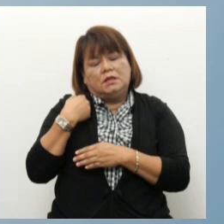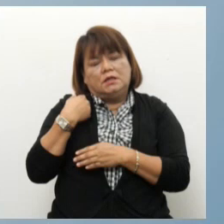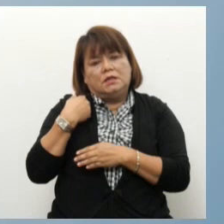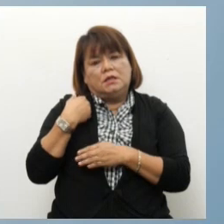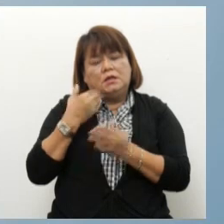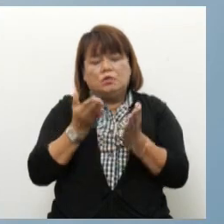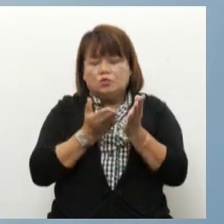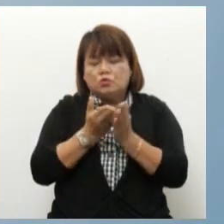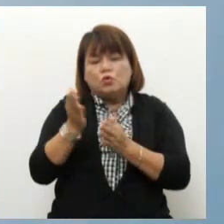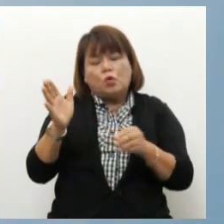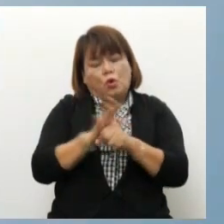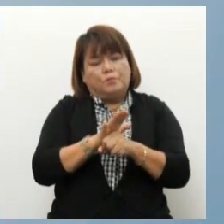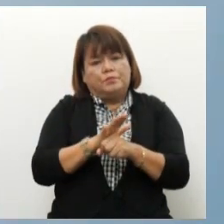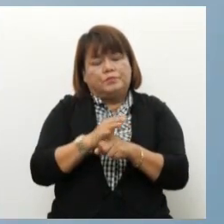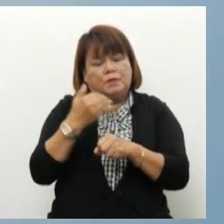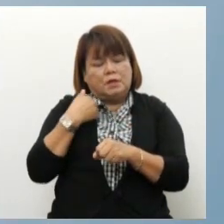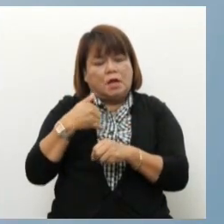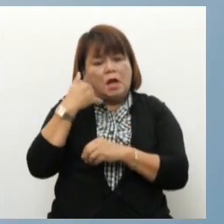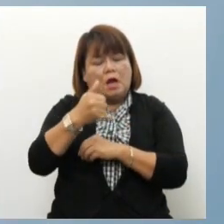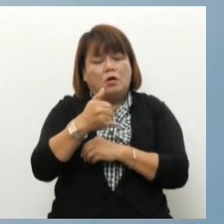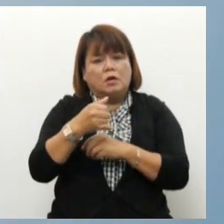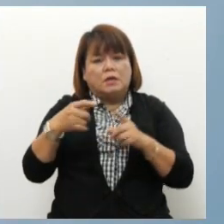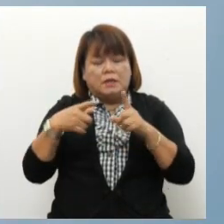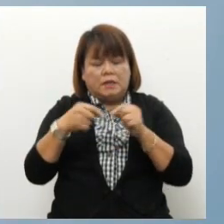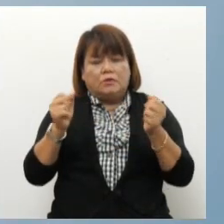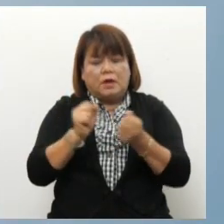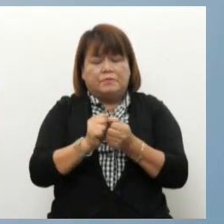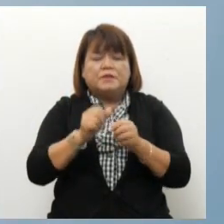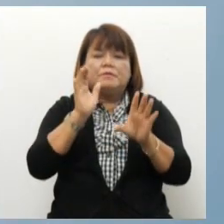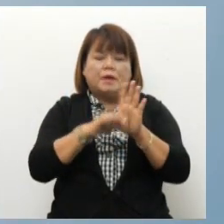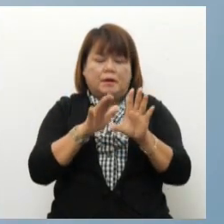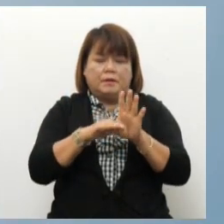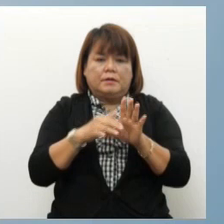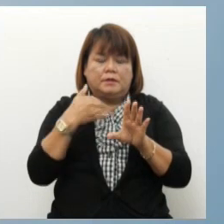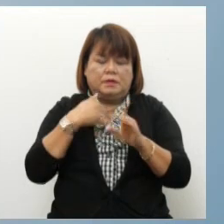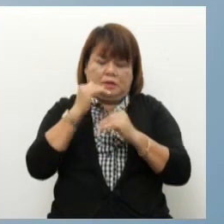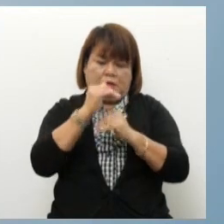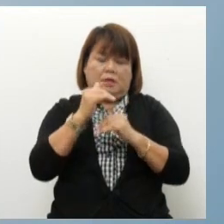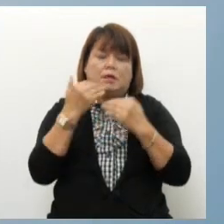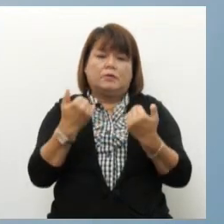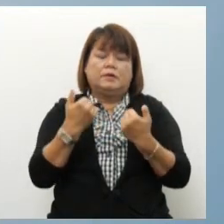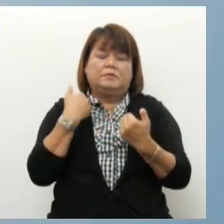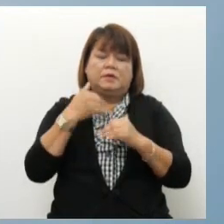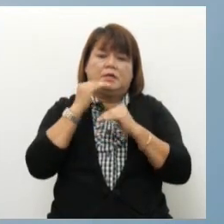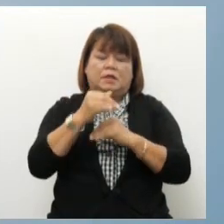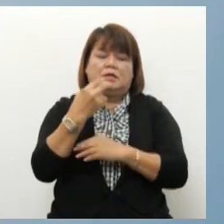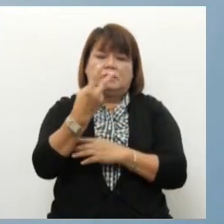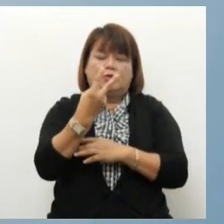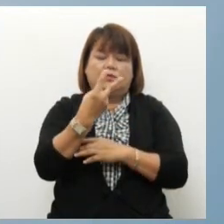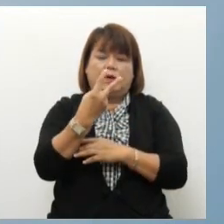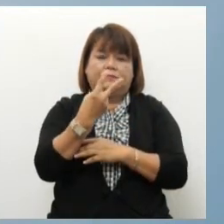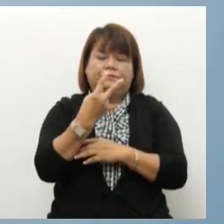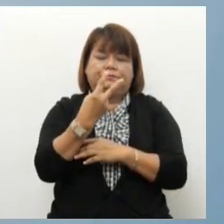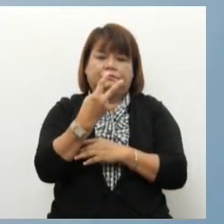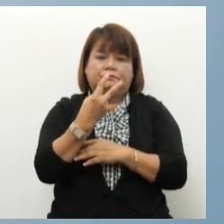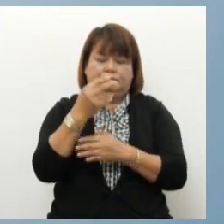ที่มีลูกหลานนะครับที่จะเข้ากรณีที่จะสมัครก็เรียนว่าในเกณฑ์คราวนี้เรามีเกณฑ์อยู่2 ส่วน